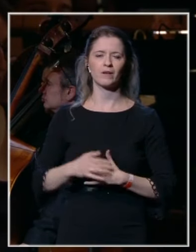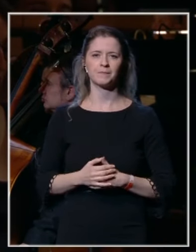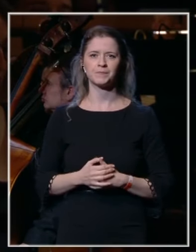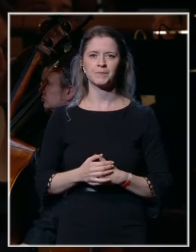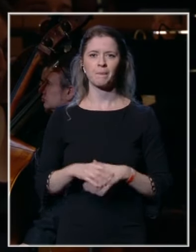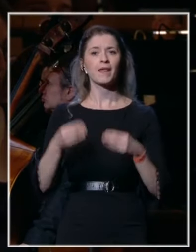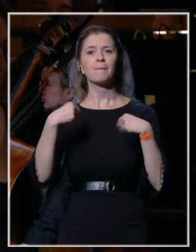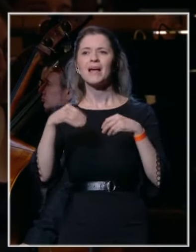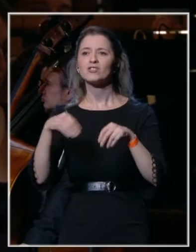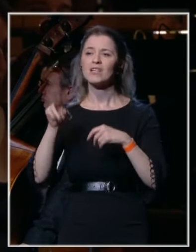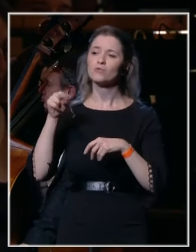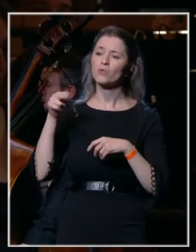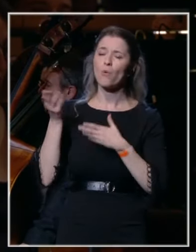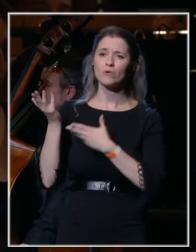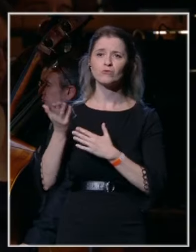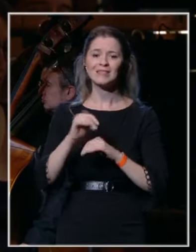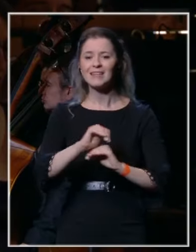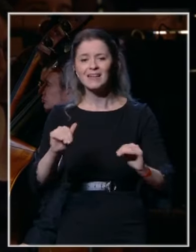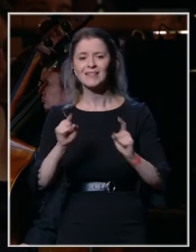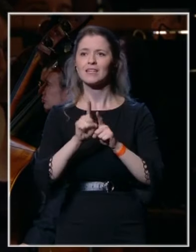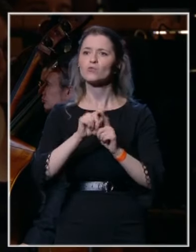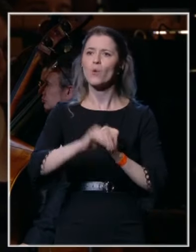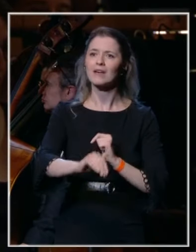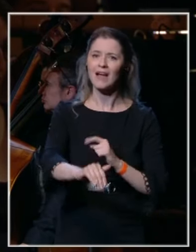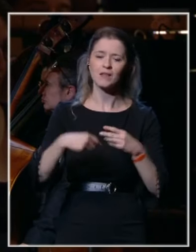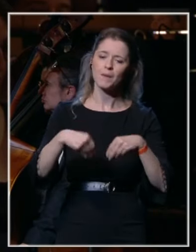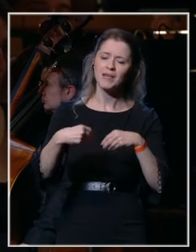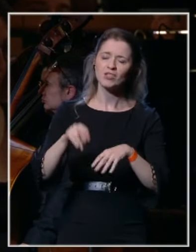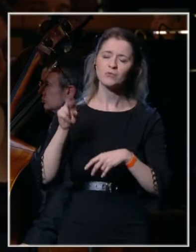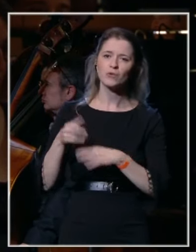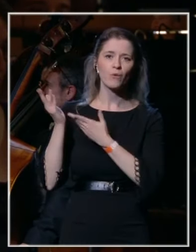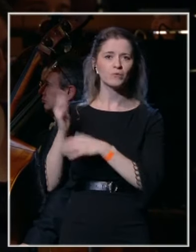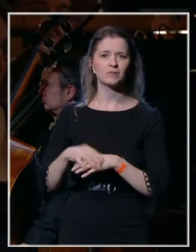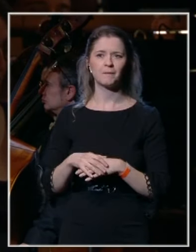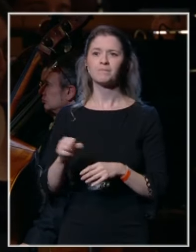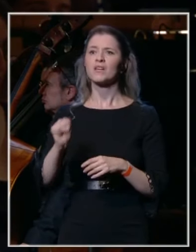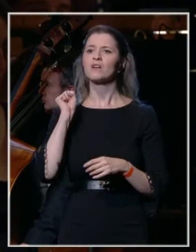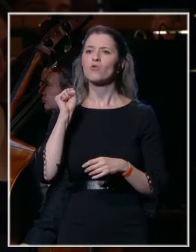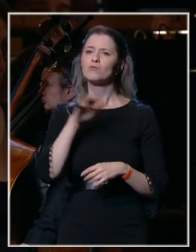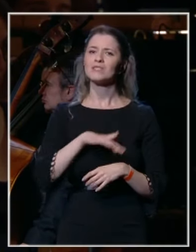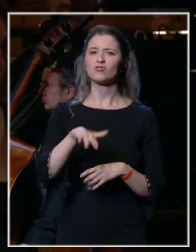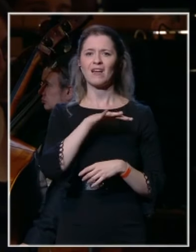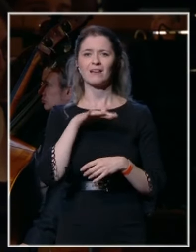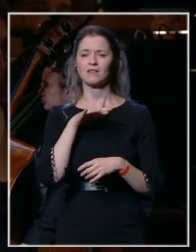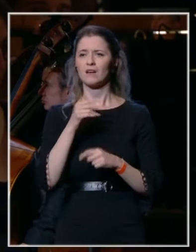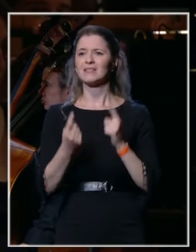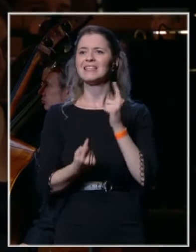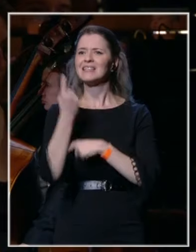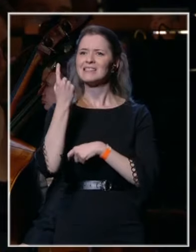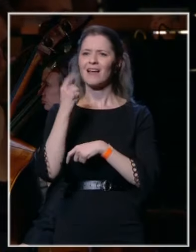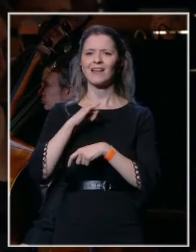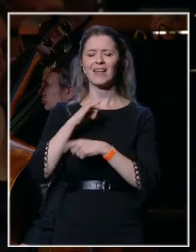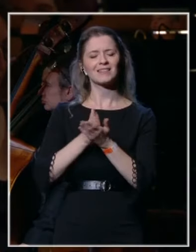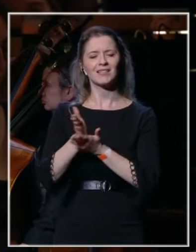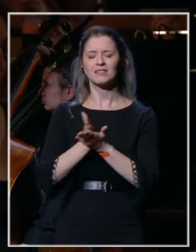Mesélünk róluk gyermekeinknek és unokáinknak. A kommunistáknak, az idegen érdekek kiszolgálóinak